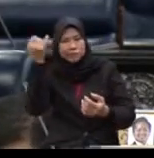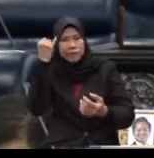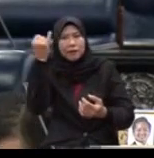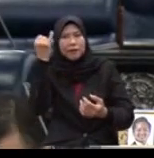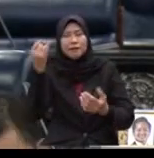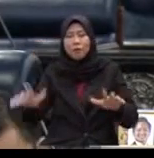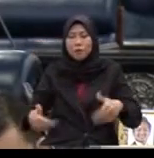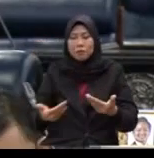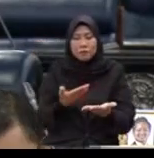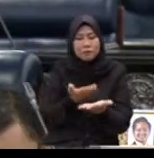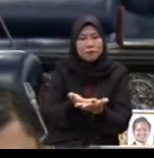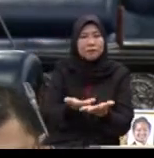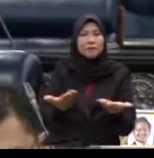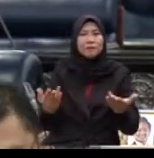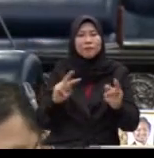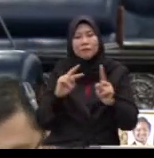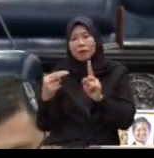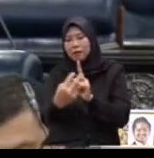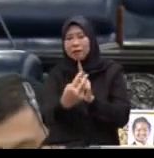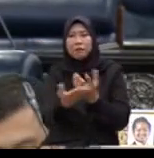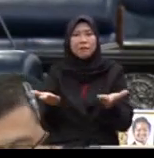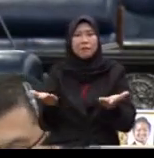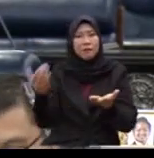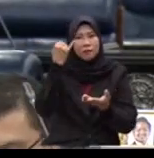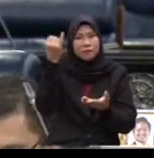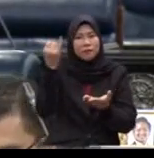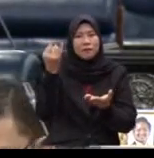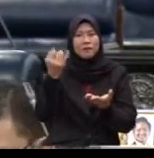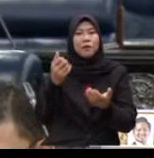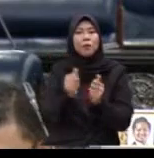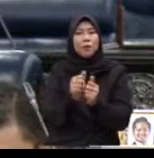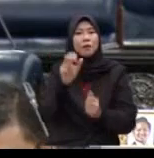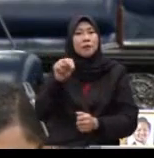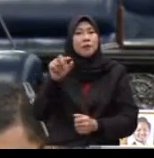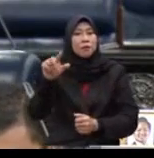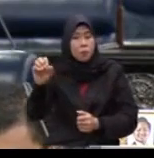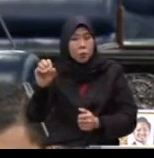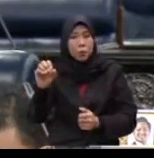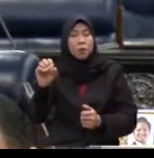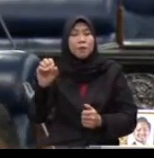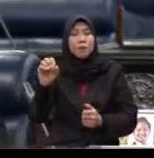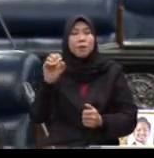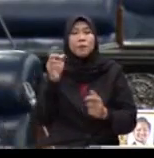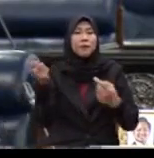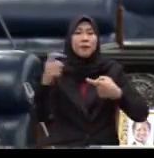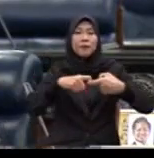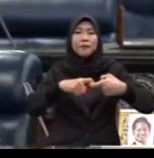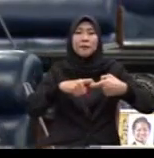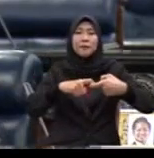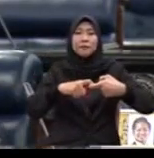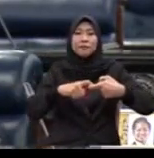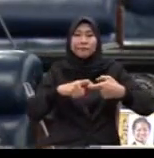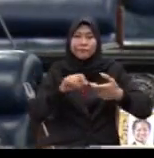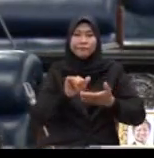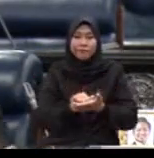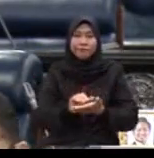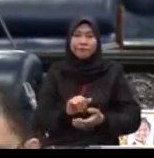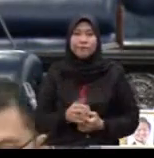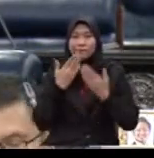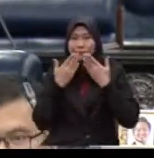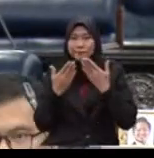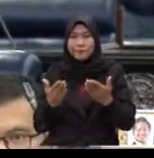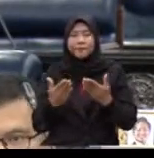daripada semua agensi berkepentingan dan badan-badan bukan kerajaan enzius berhubung dengan perkara ini